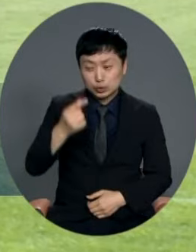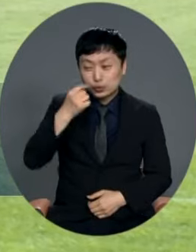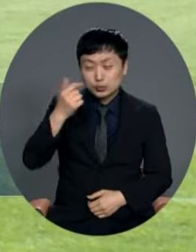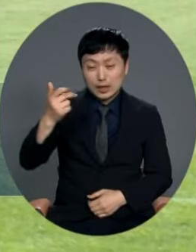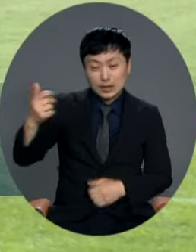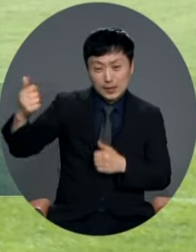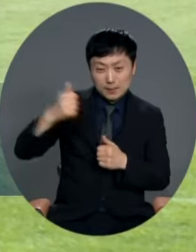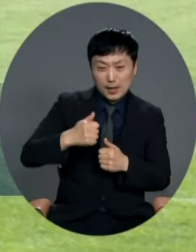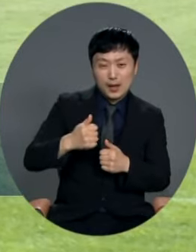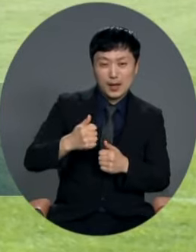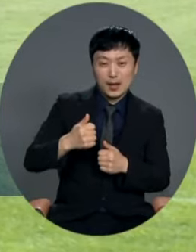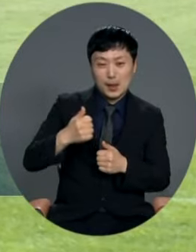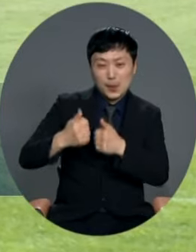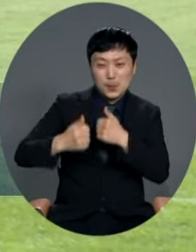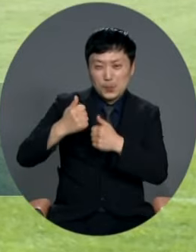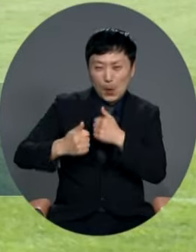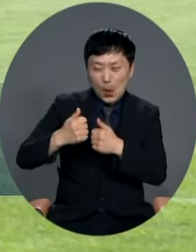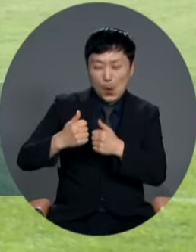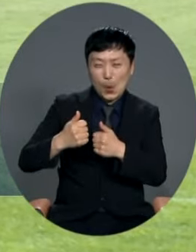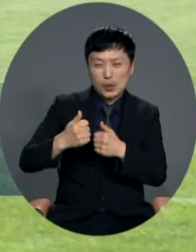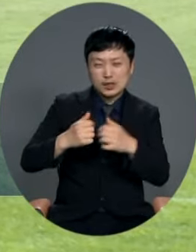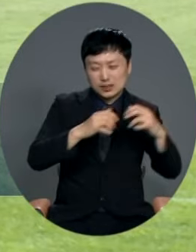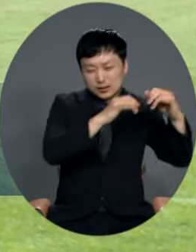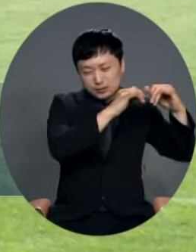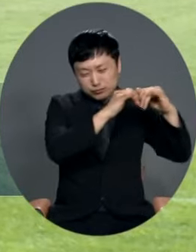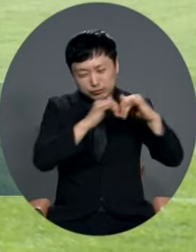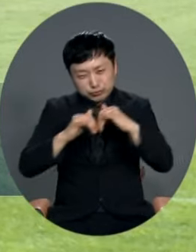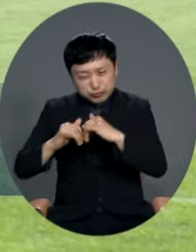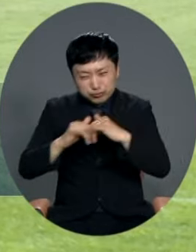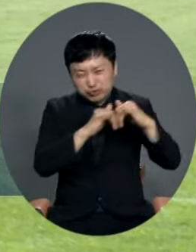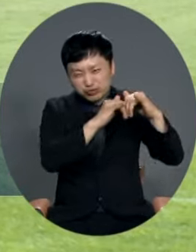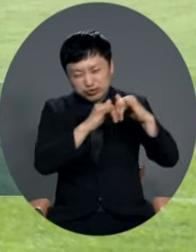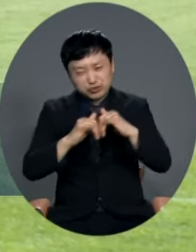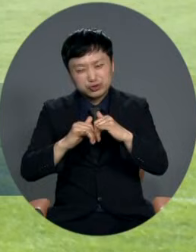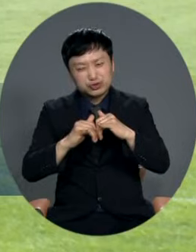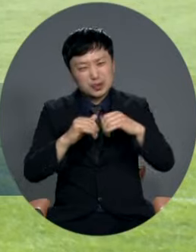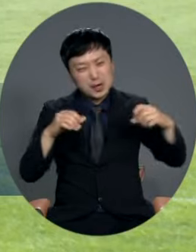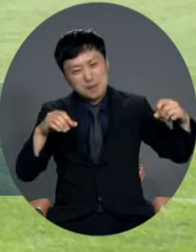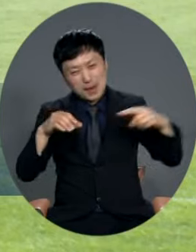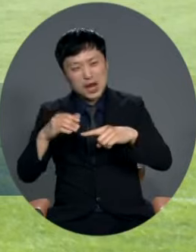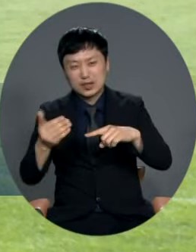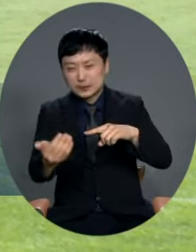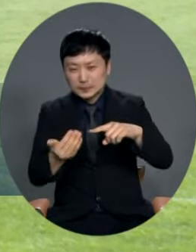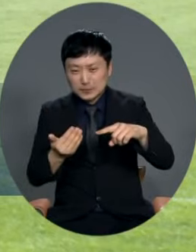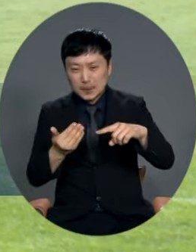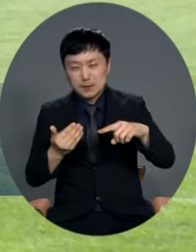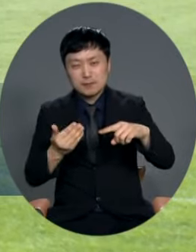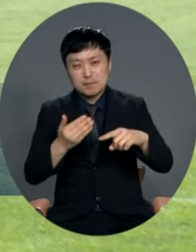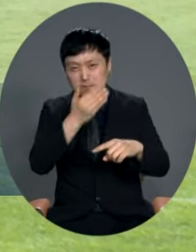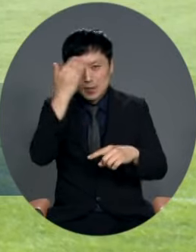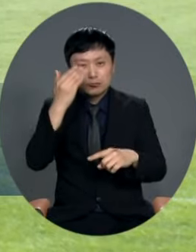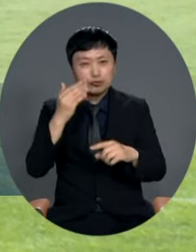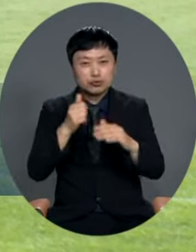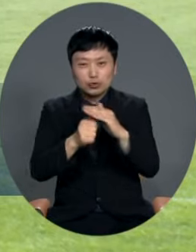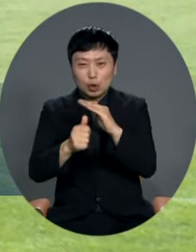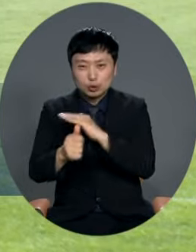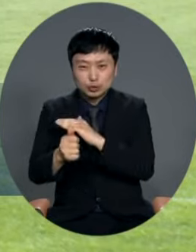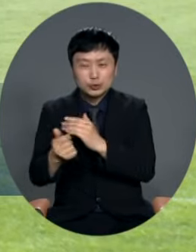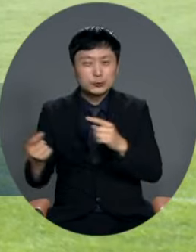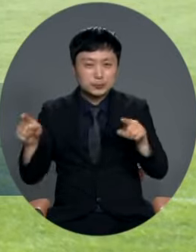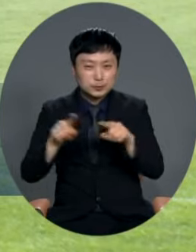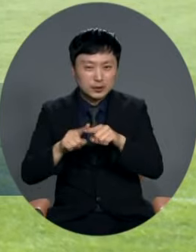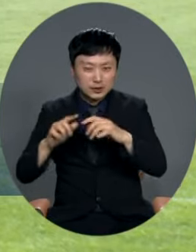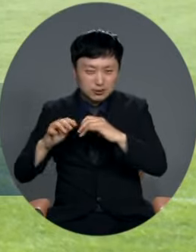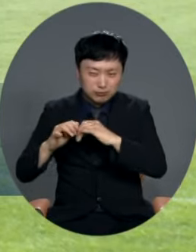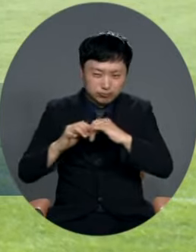더군다나 뭐 내려서서 안 먹겠다 이런 장면보다는 같이 한번 어린 선수들이 많기 때문에